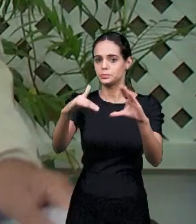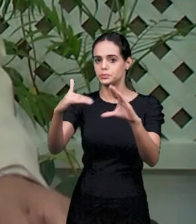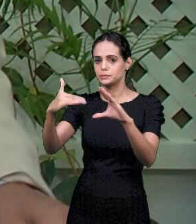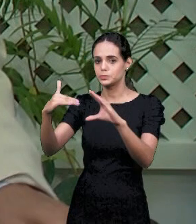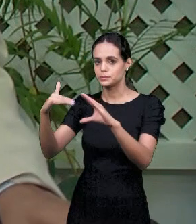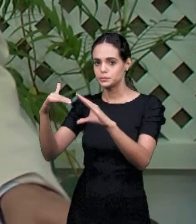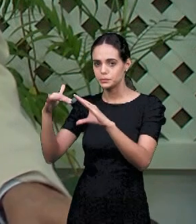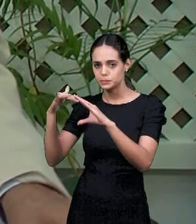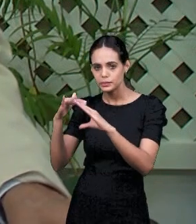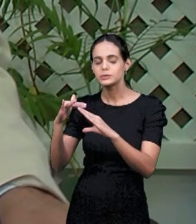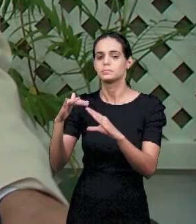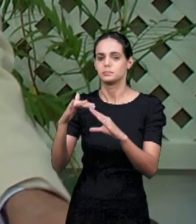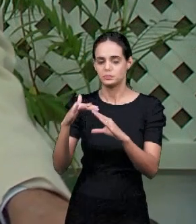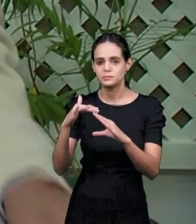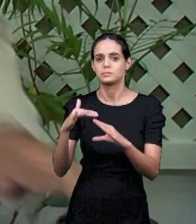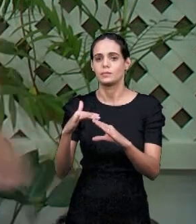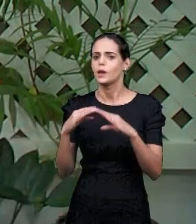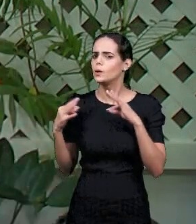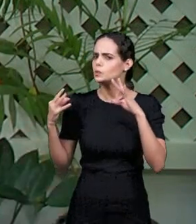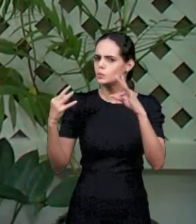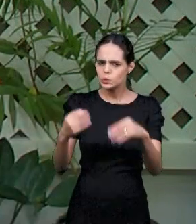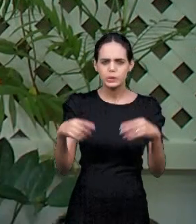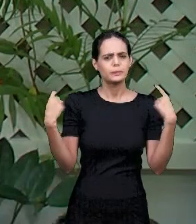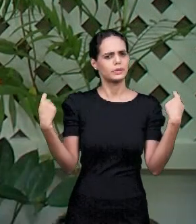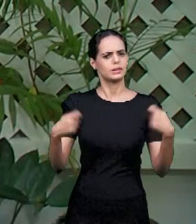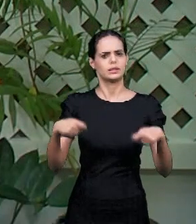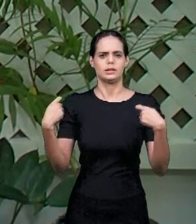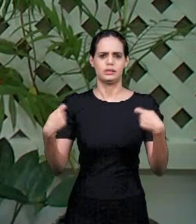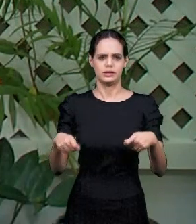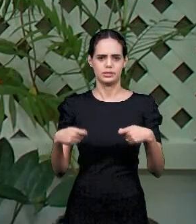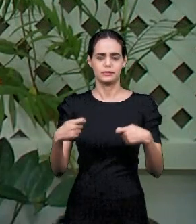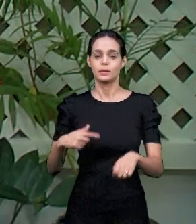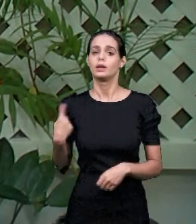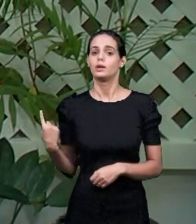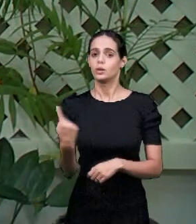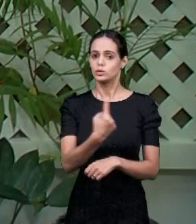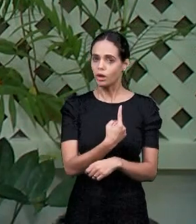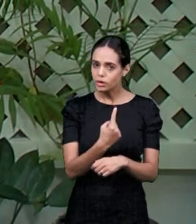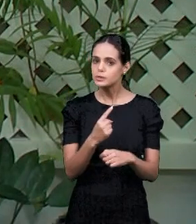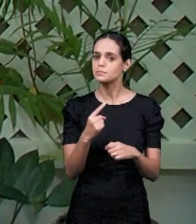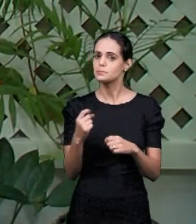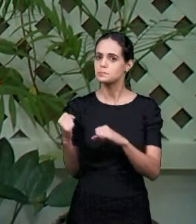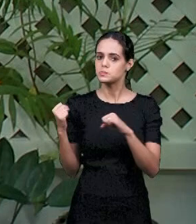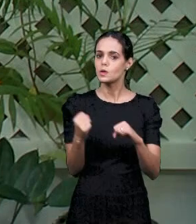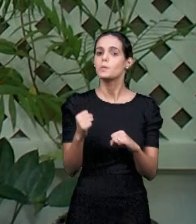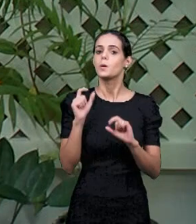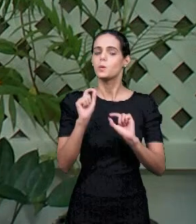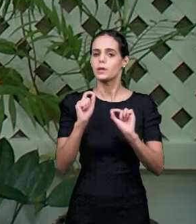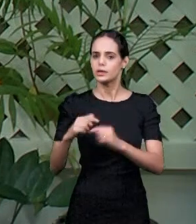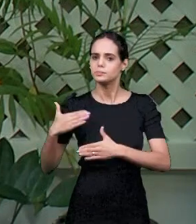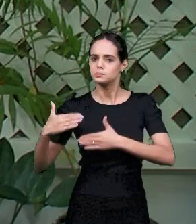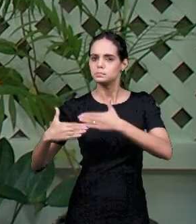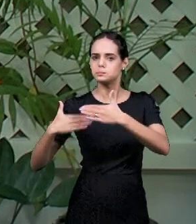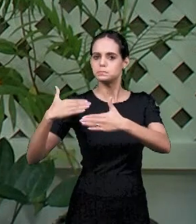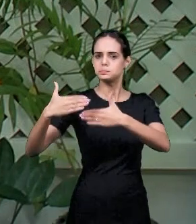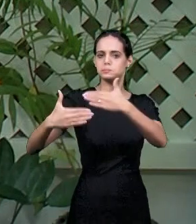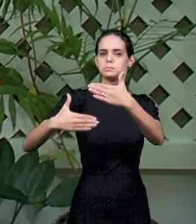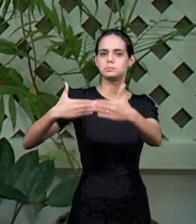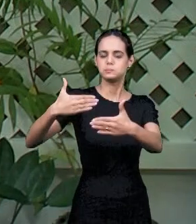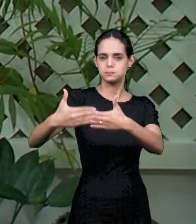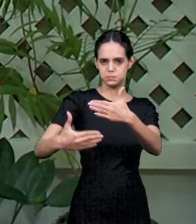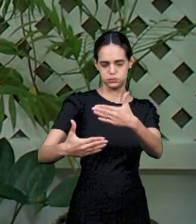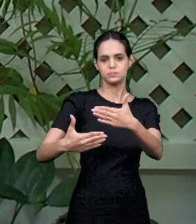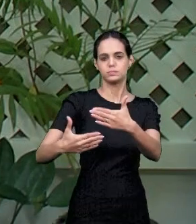informations de ce qui est nécessaire afin que nous puissions donner la séquence de ce qui est